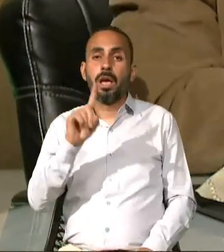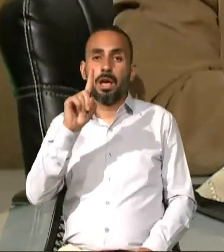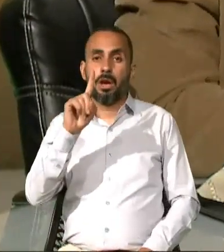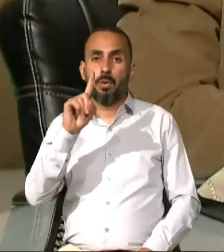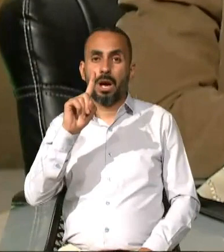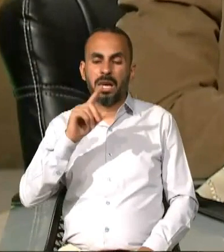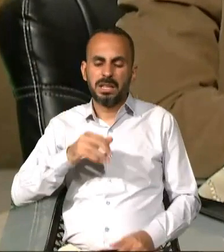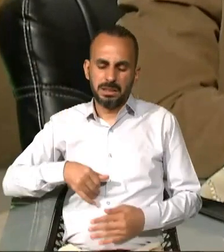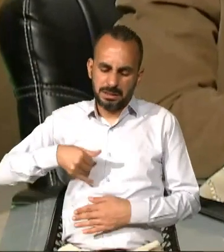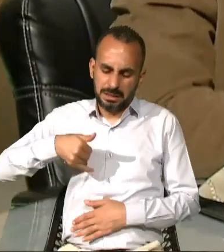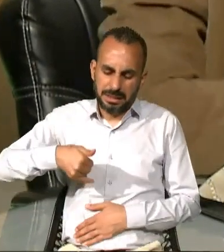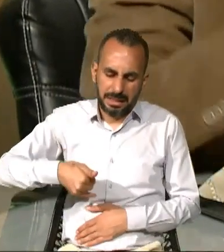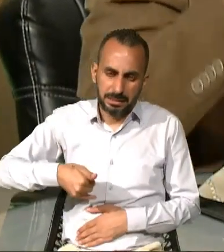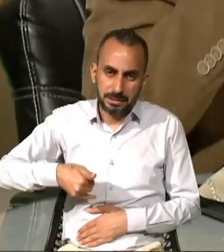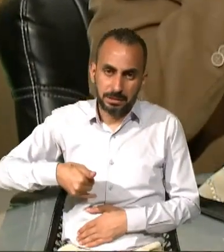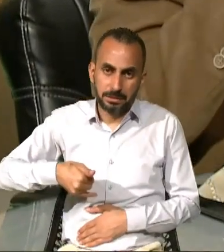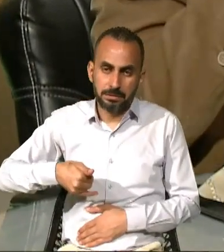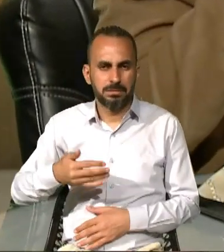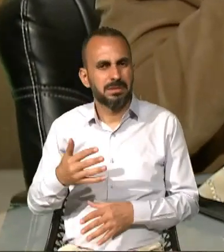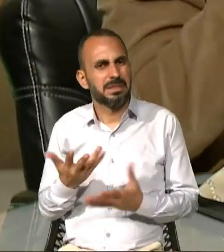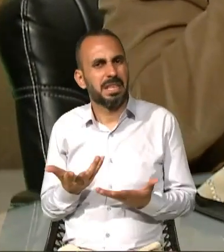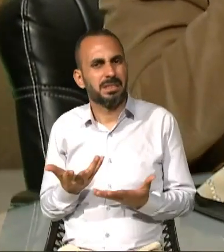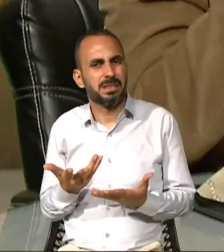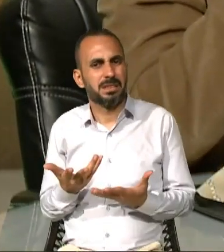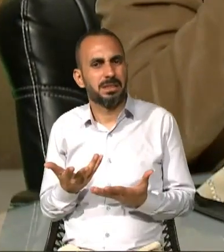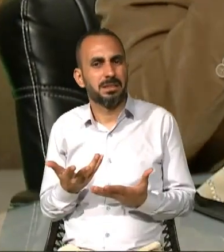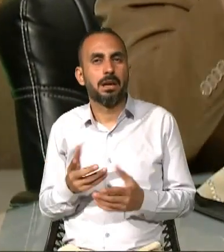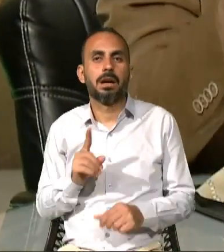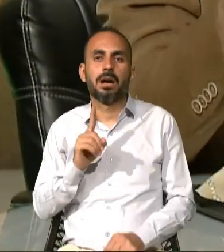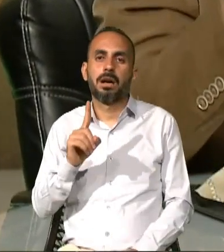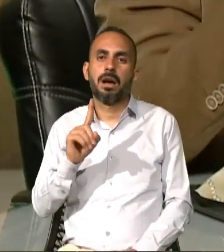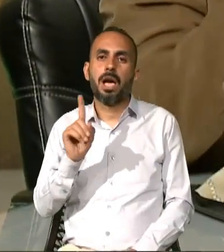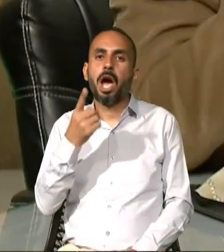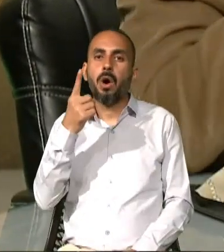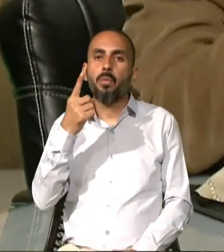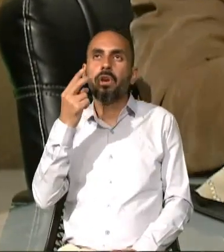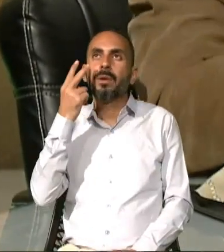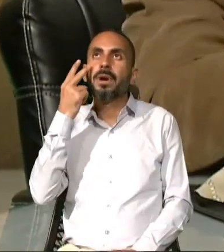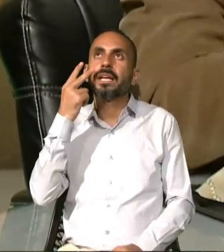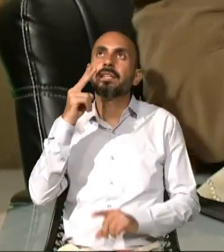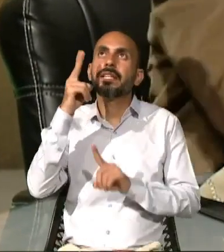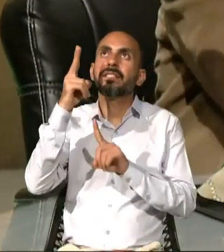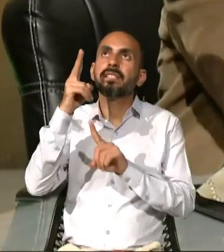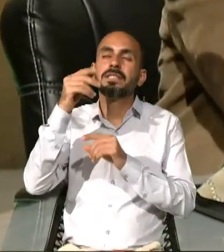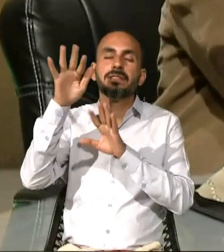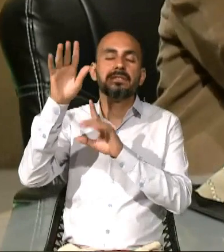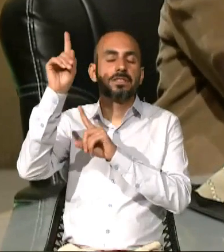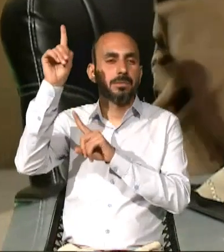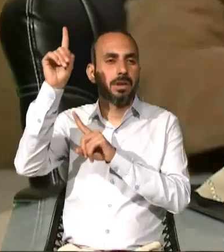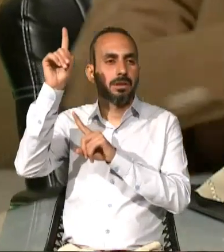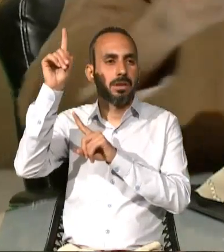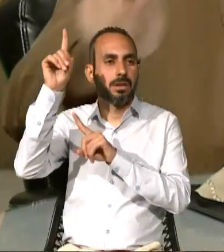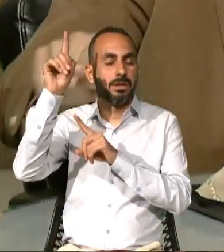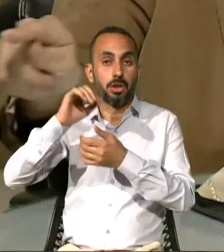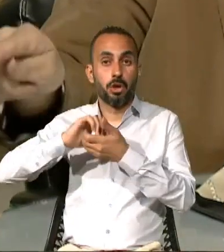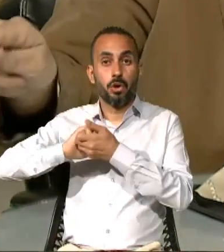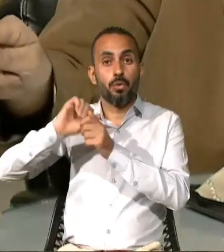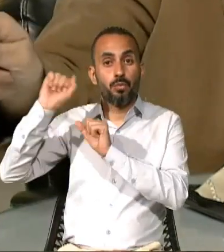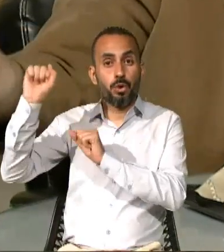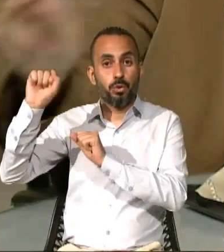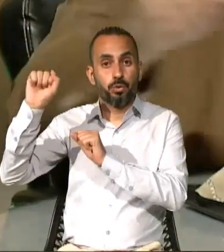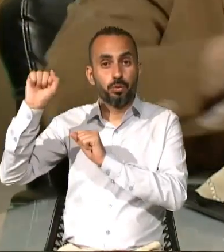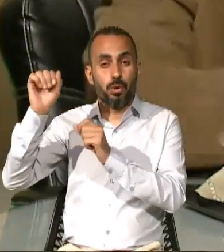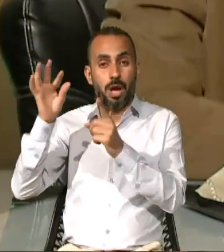طب إيه اللي يحنيني؟ إن عناية تنزل من على ربنا وعوده وكلمته ومقصده وتتحط